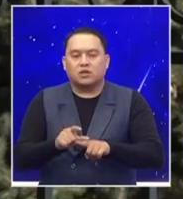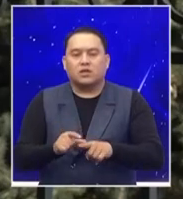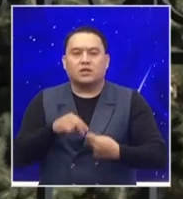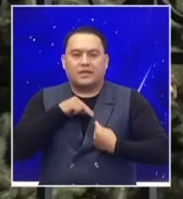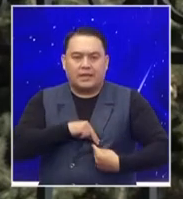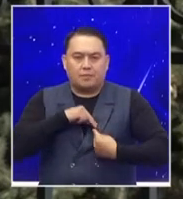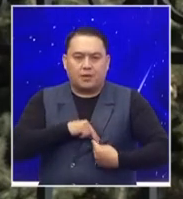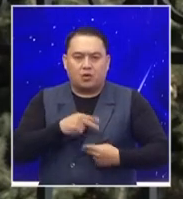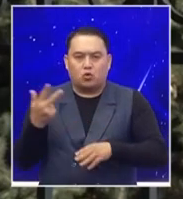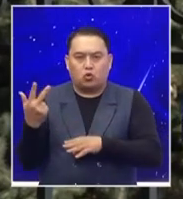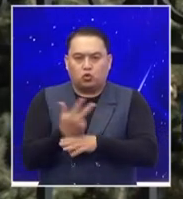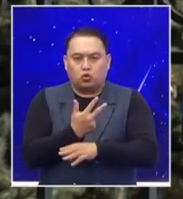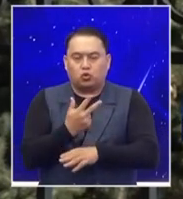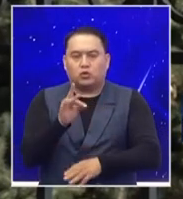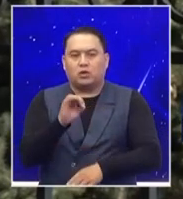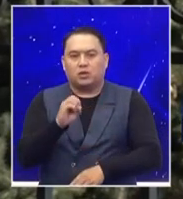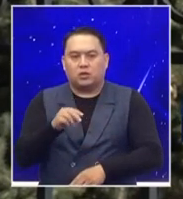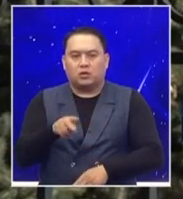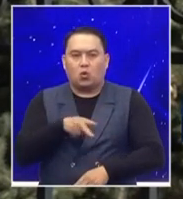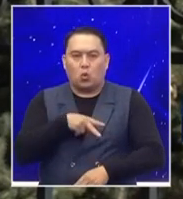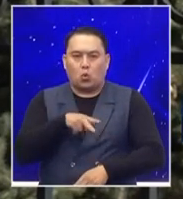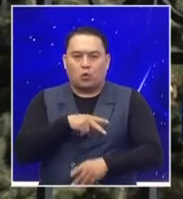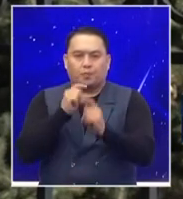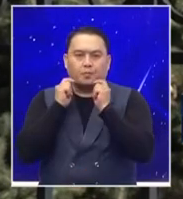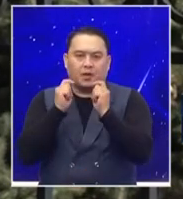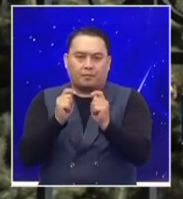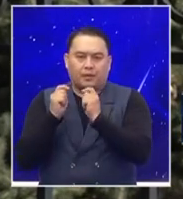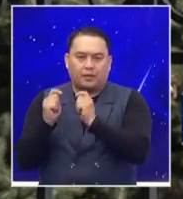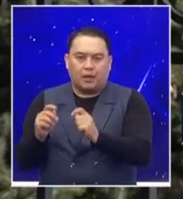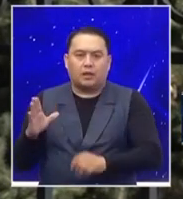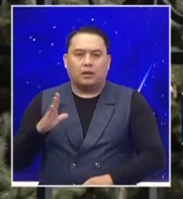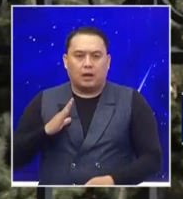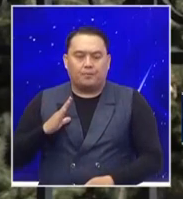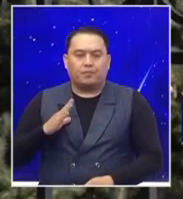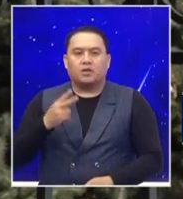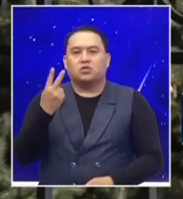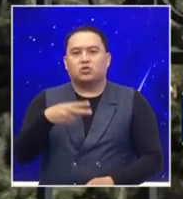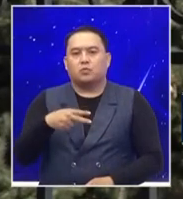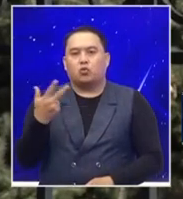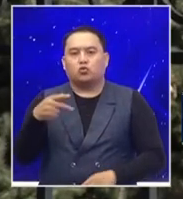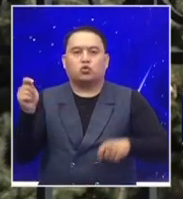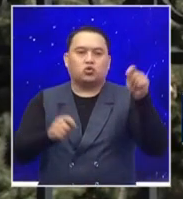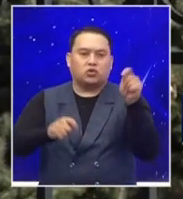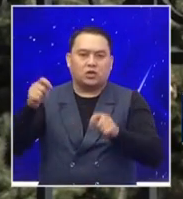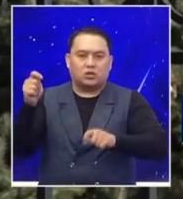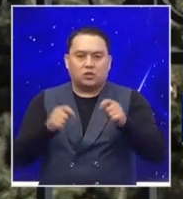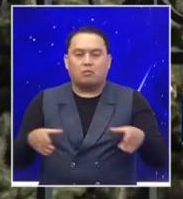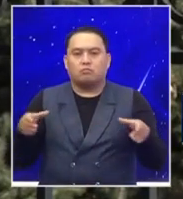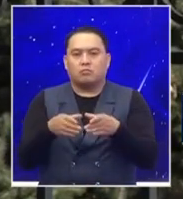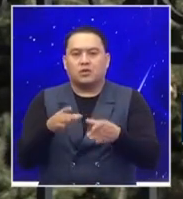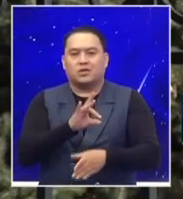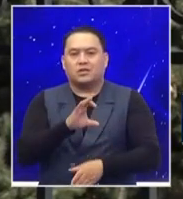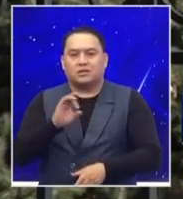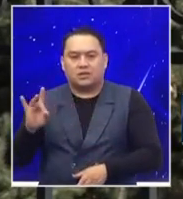осы үш рет КСРО-ның орденімен марапатталған. 23 съездің делегаты болған, компартияның 23